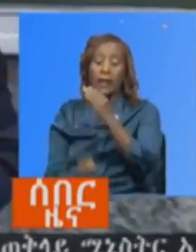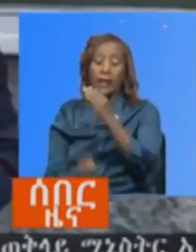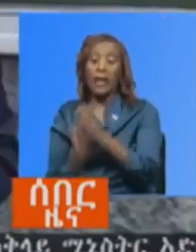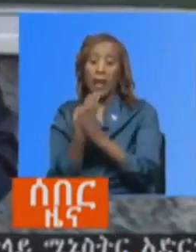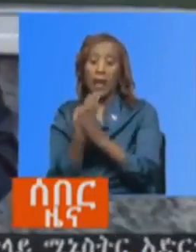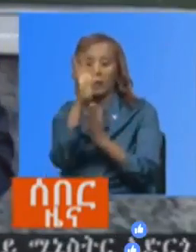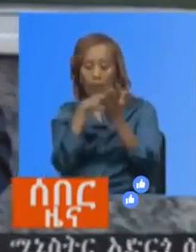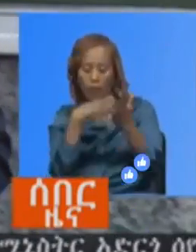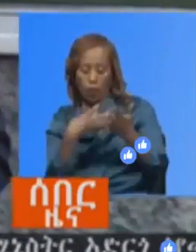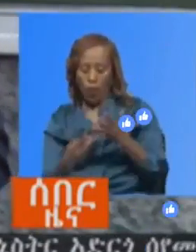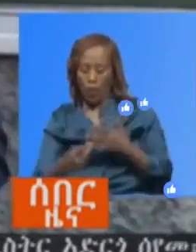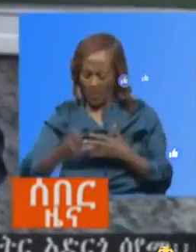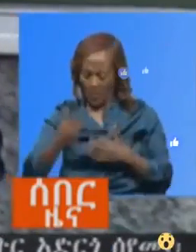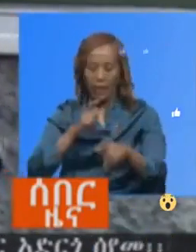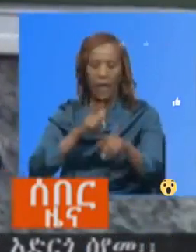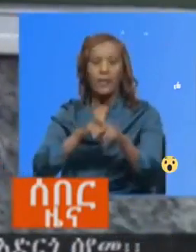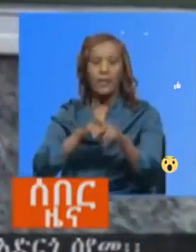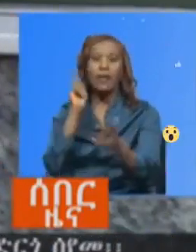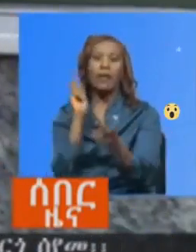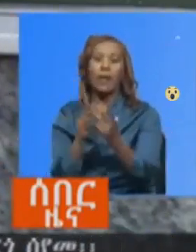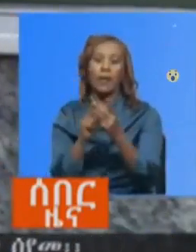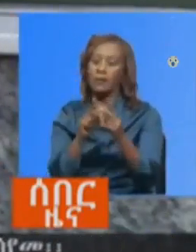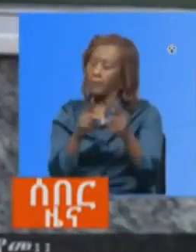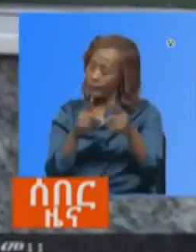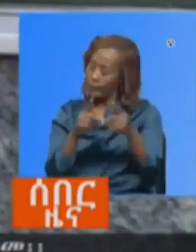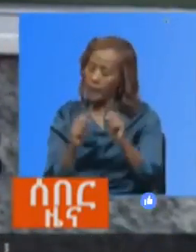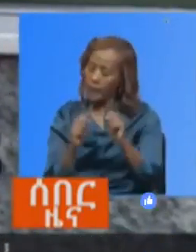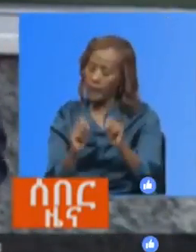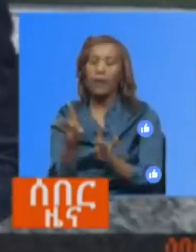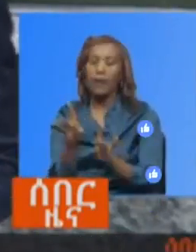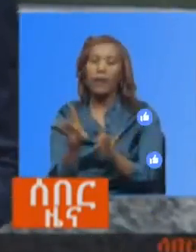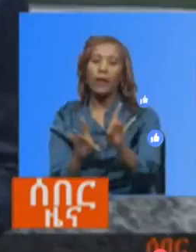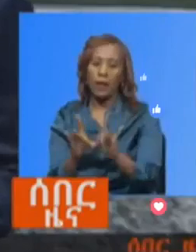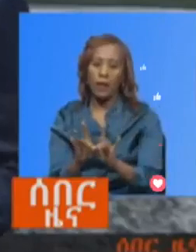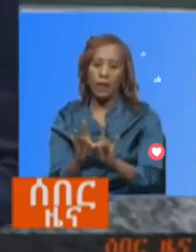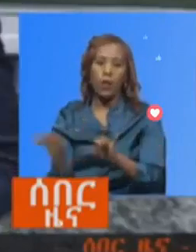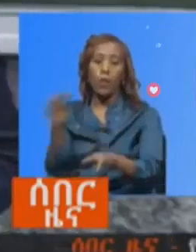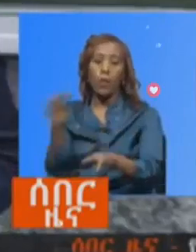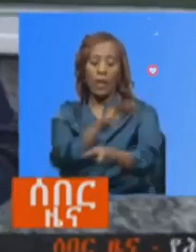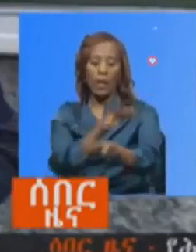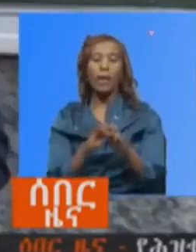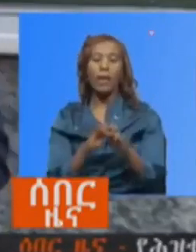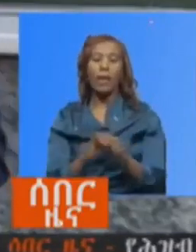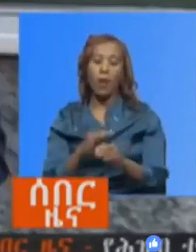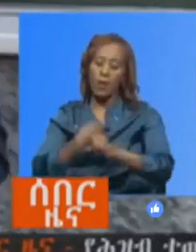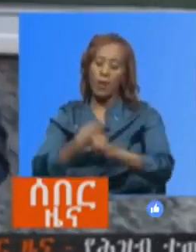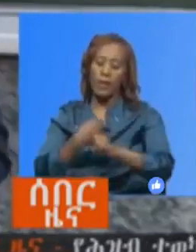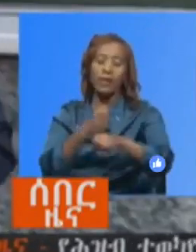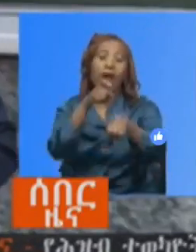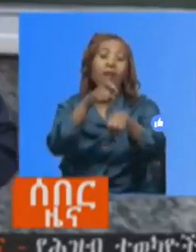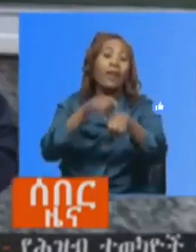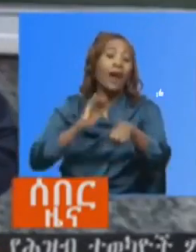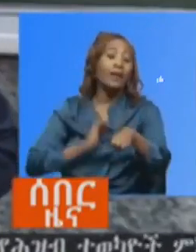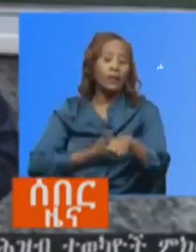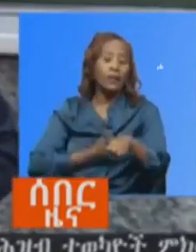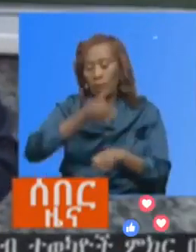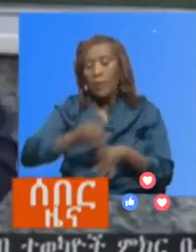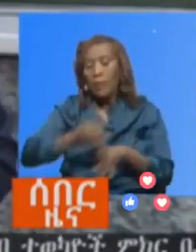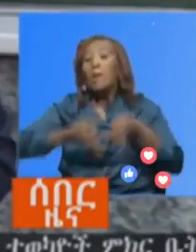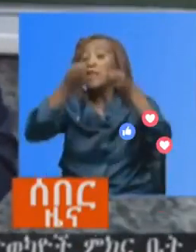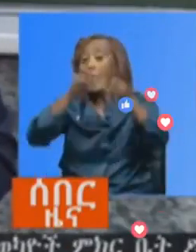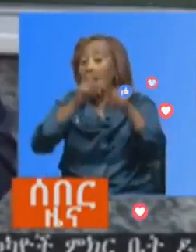ግብሮቻችንን በፈጠነ ጊዜ ለማሳካት ጥረት ይደረጋል። ከመደበኛው የሥራ ሰዓታችን በሚሻገር